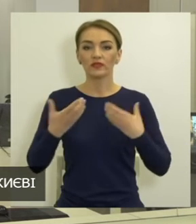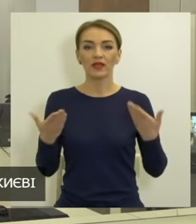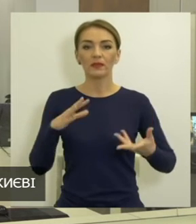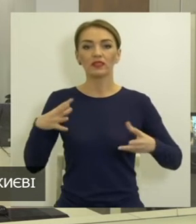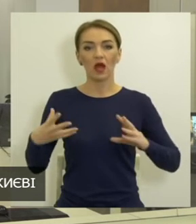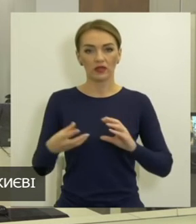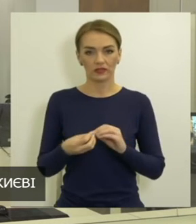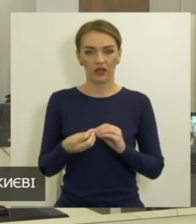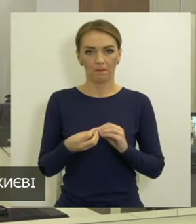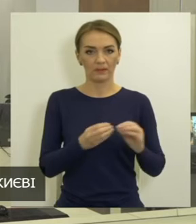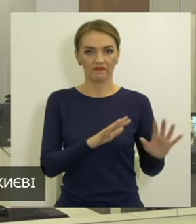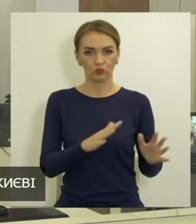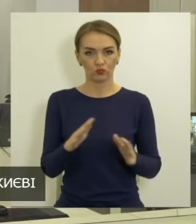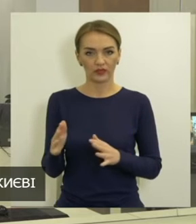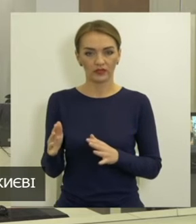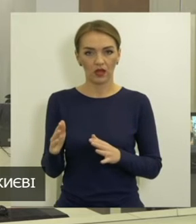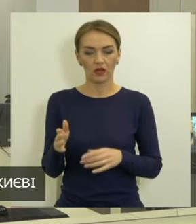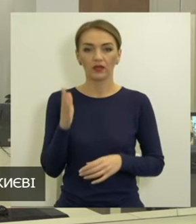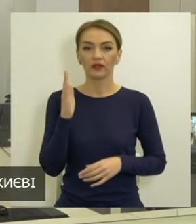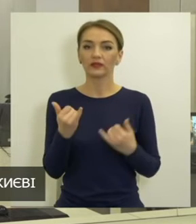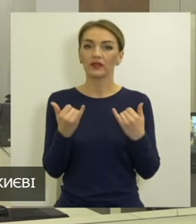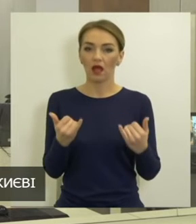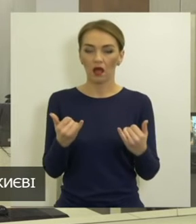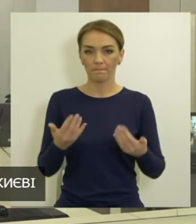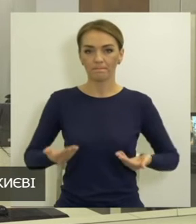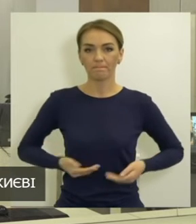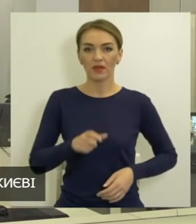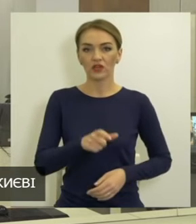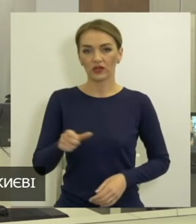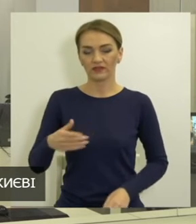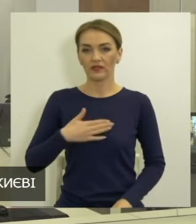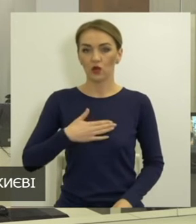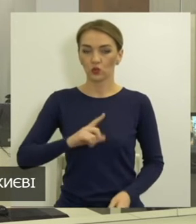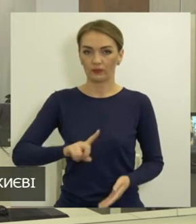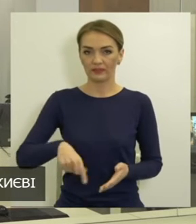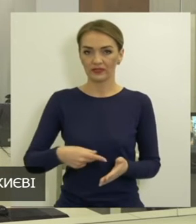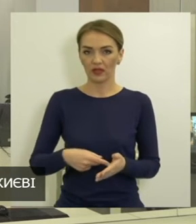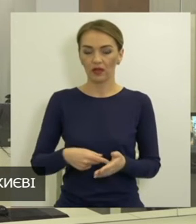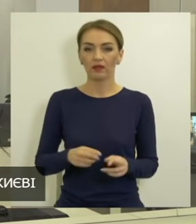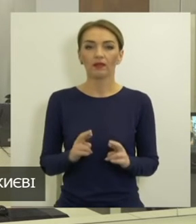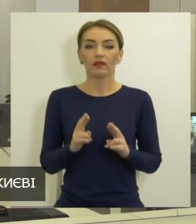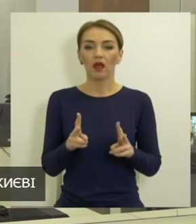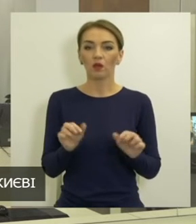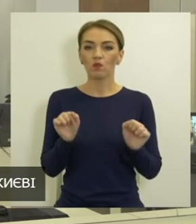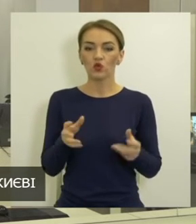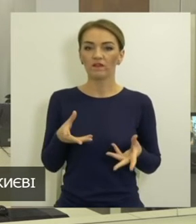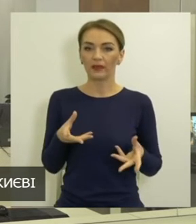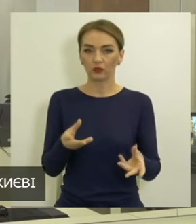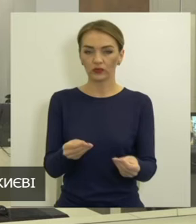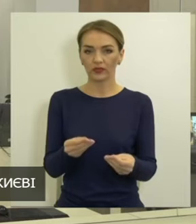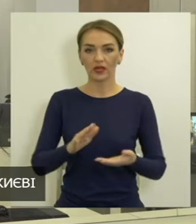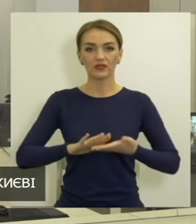воно відбудеться. Відбудеться для мешканців нашого міста. Як може вплинути